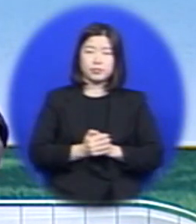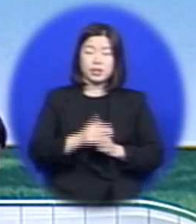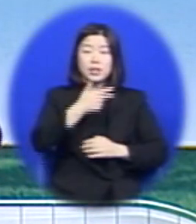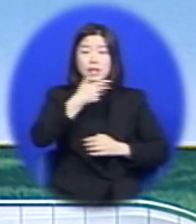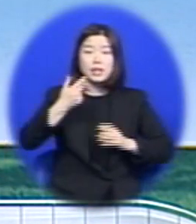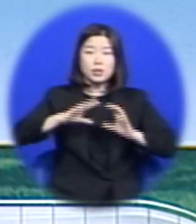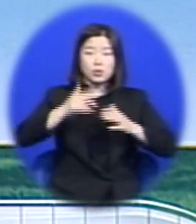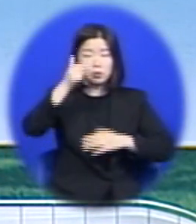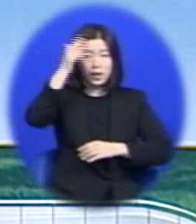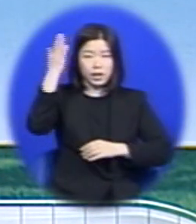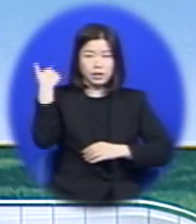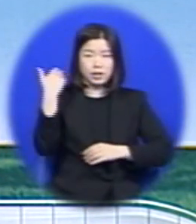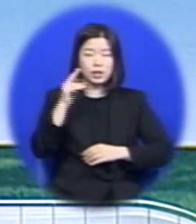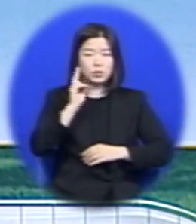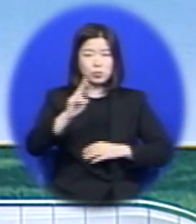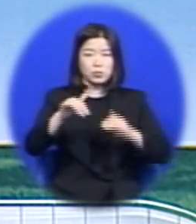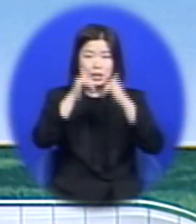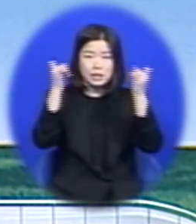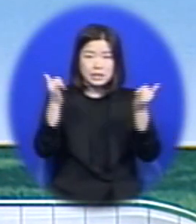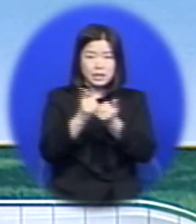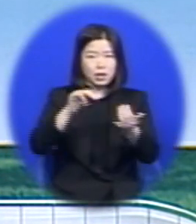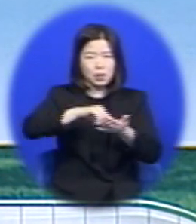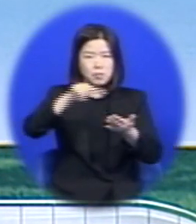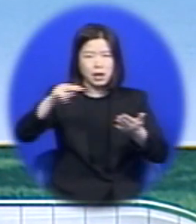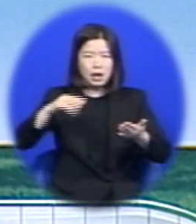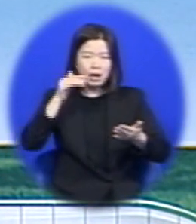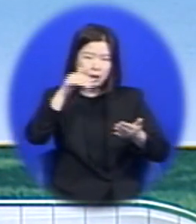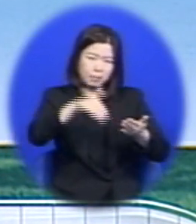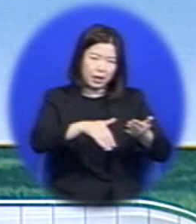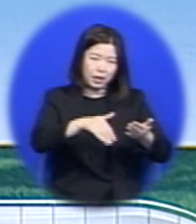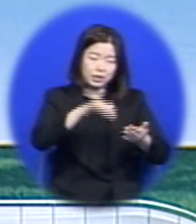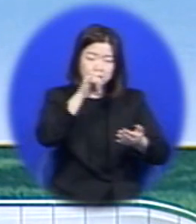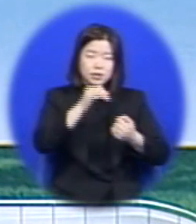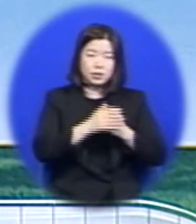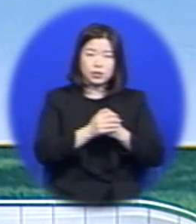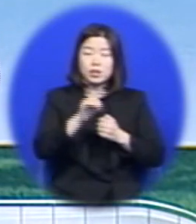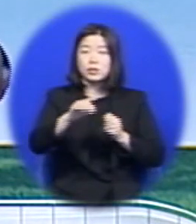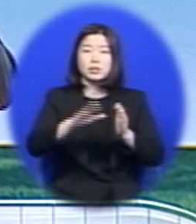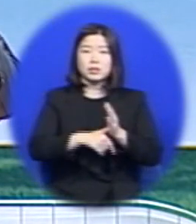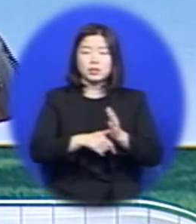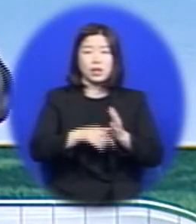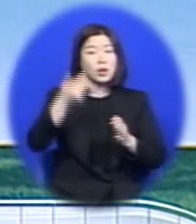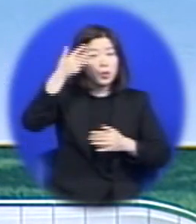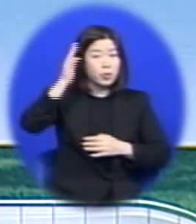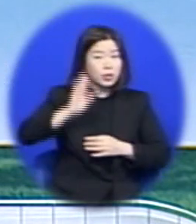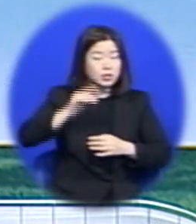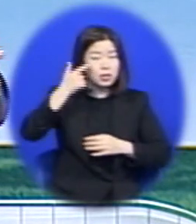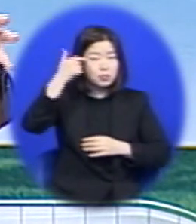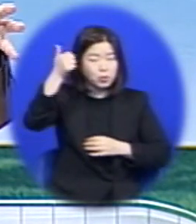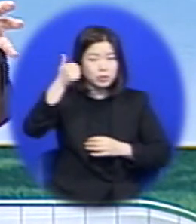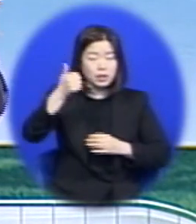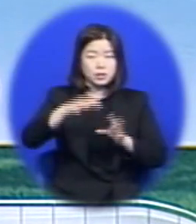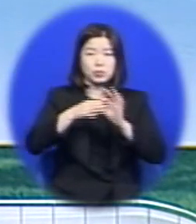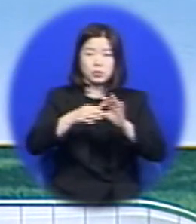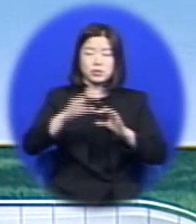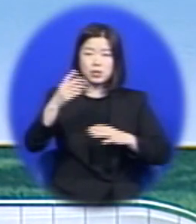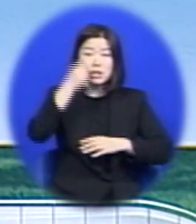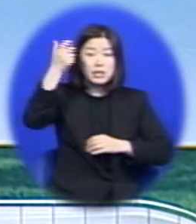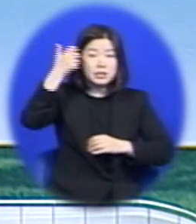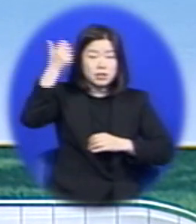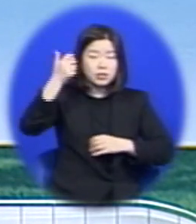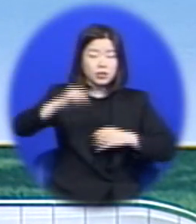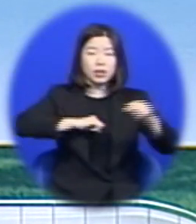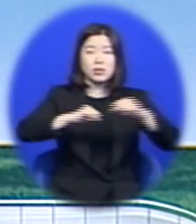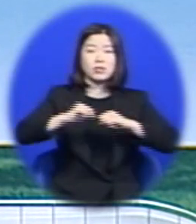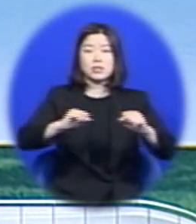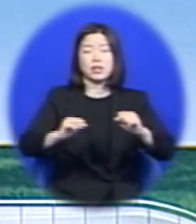영국은 한때 너무나 사회가 방탕하고 타락했었습니다. 그때 웨슬레 목사님을 통해서 성령의 역사가